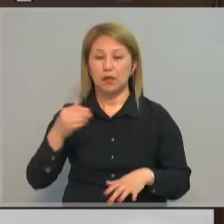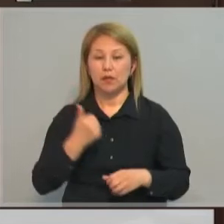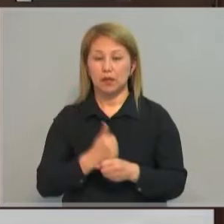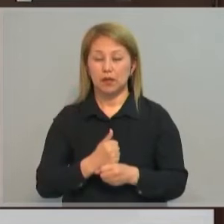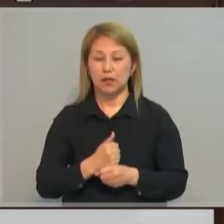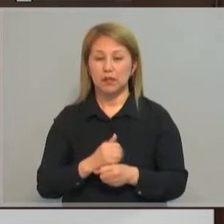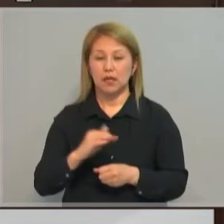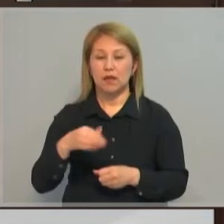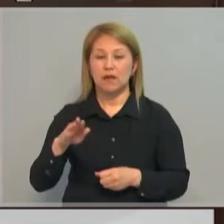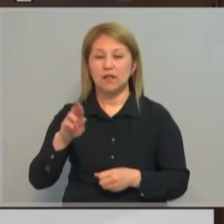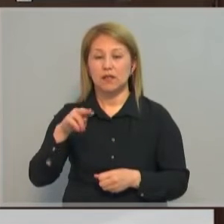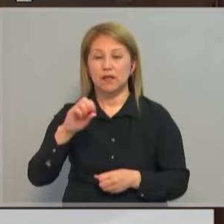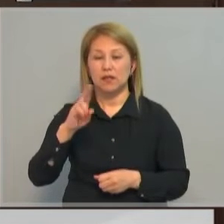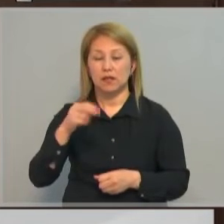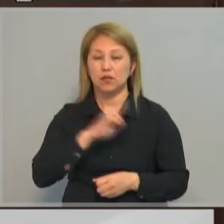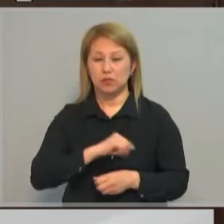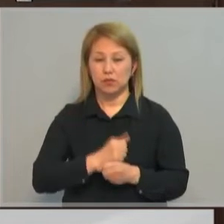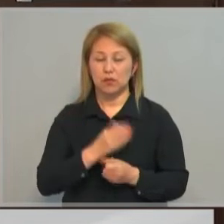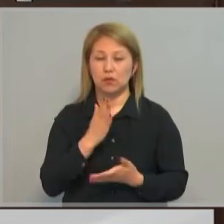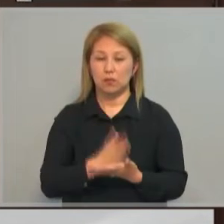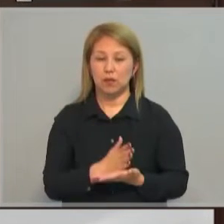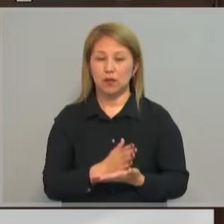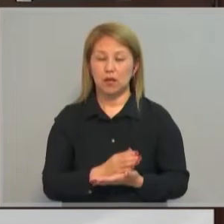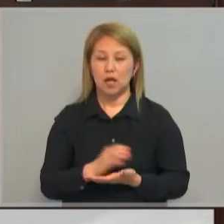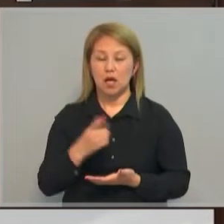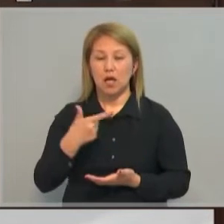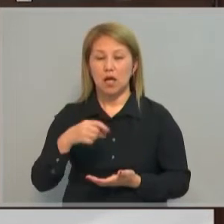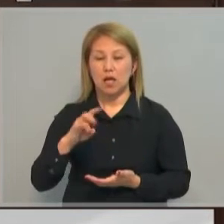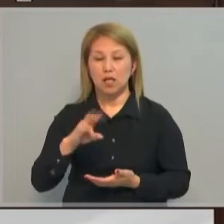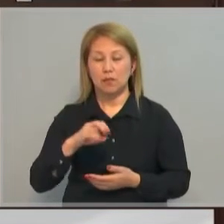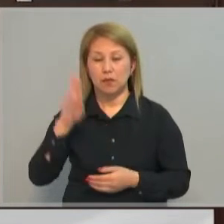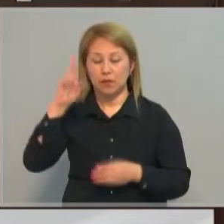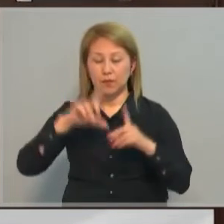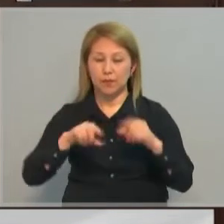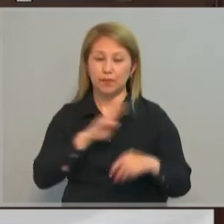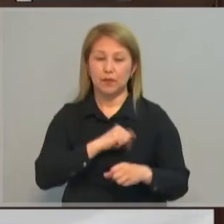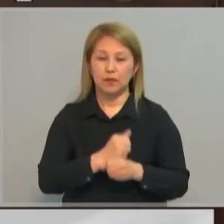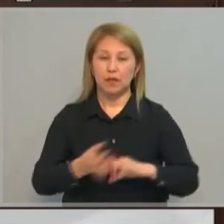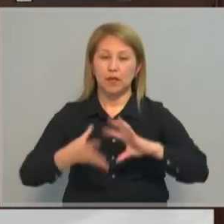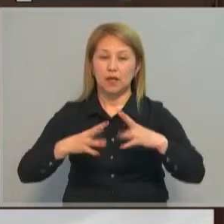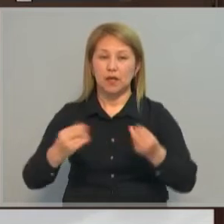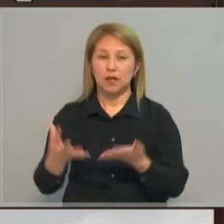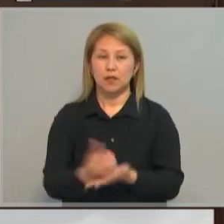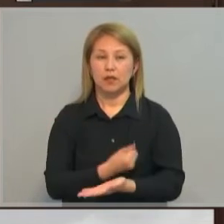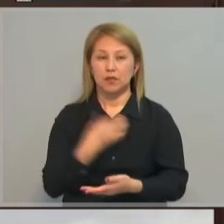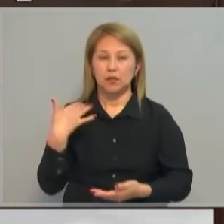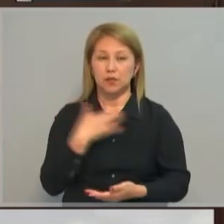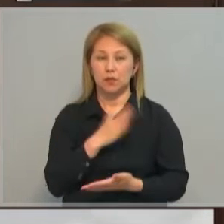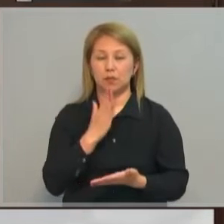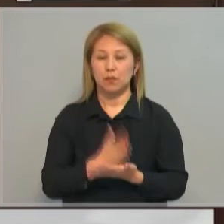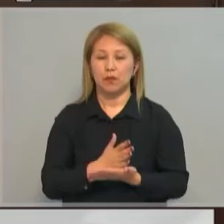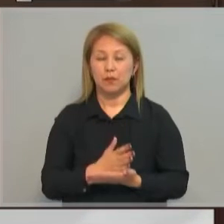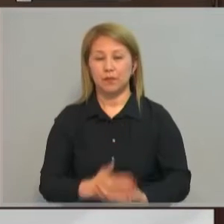PhD докторант, сол жақта жұмыс істейді, ғылыми зерттеу ұйымдарында істейді. Өте нәтижелі ғылыми нәтижелер алып